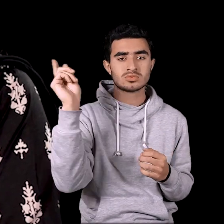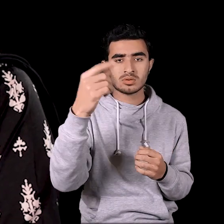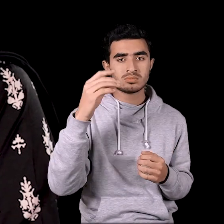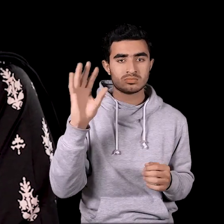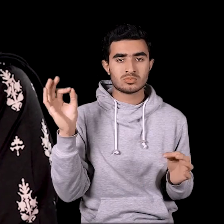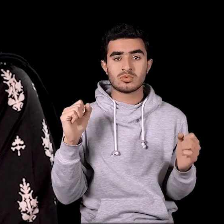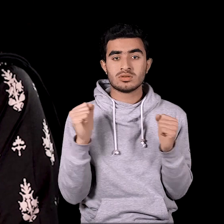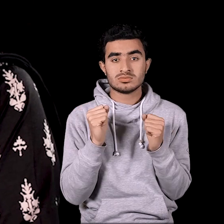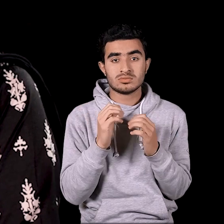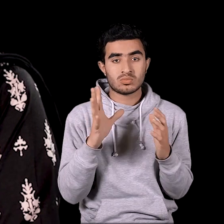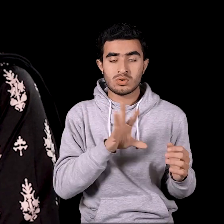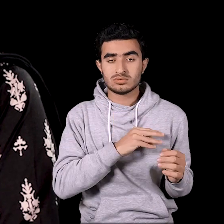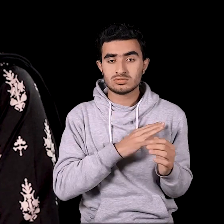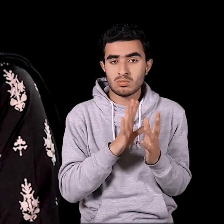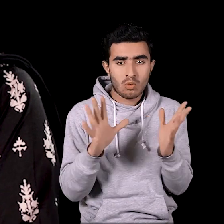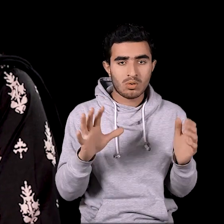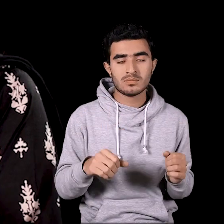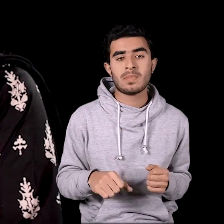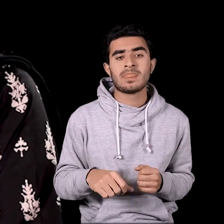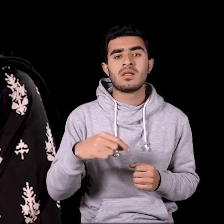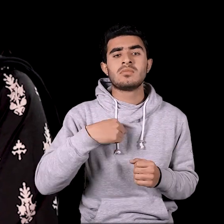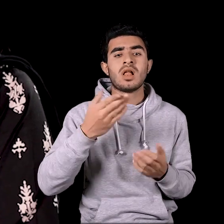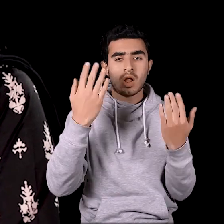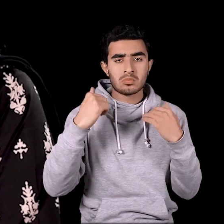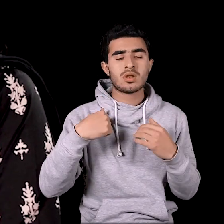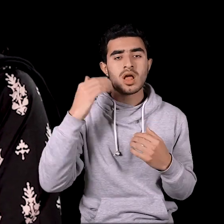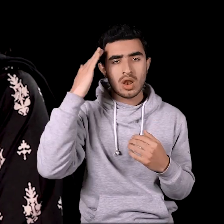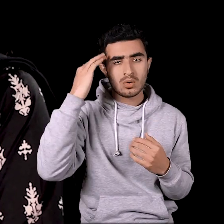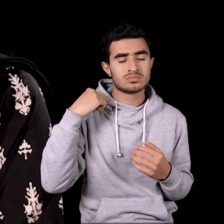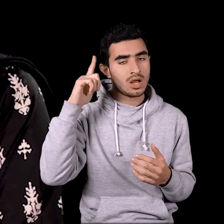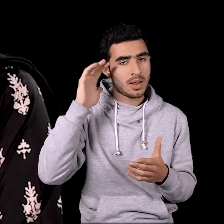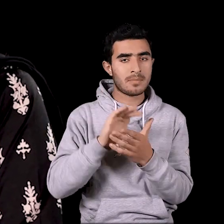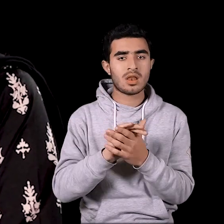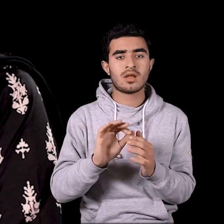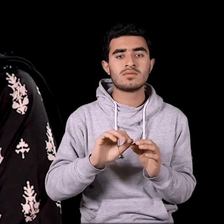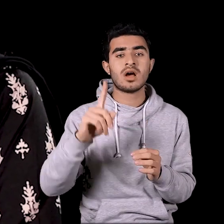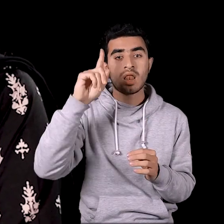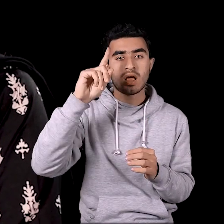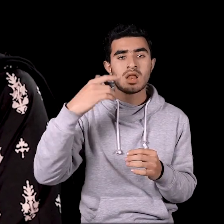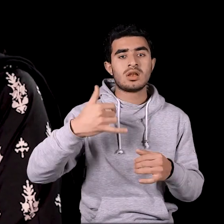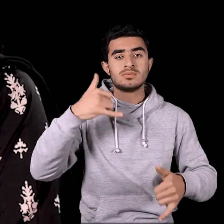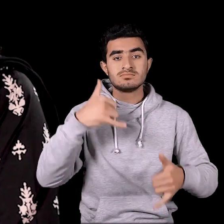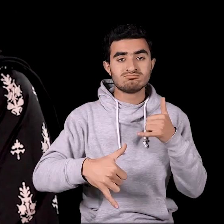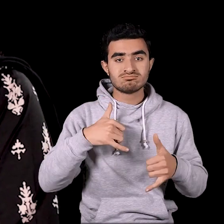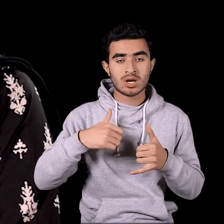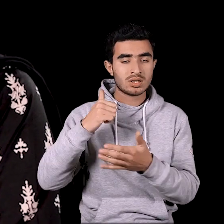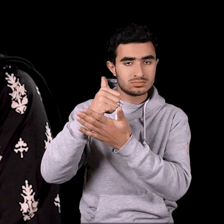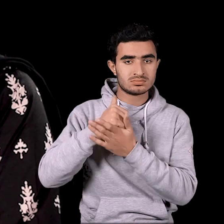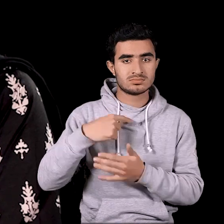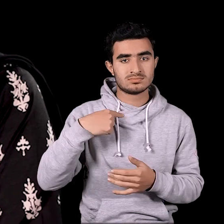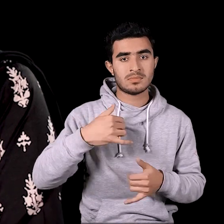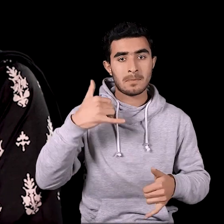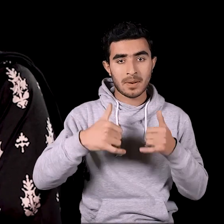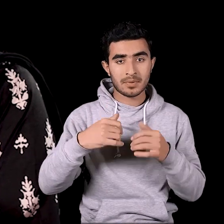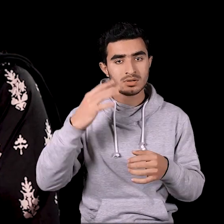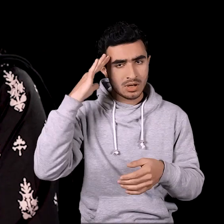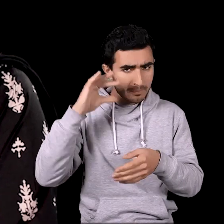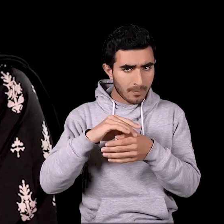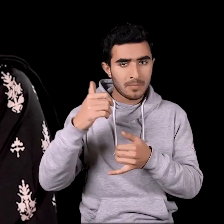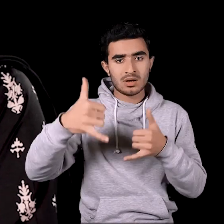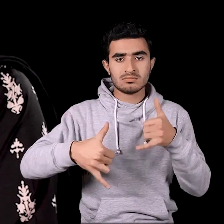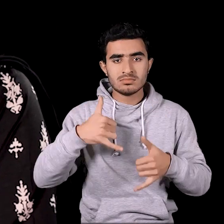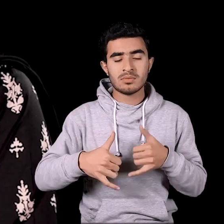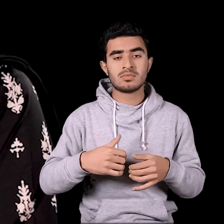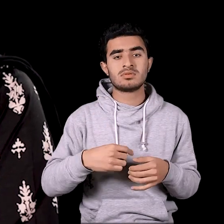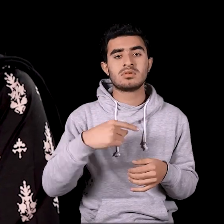मेरा मानना ये है कि अगर आपके ऊपर एक आजमाइश आई है अल्लाह की तरफ से, आपकी पॉजिटिविटी और